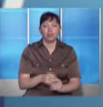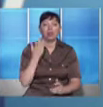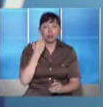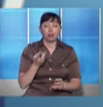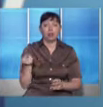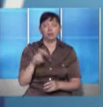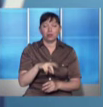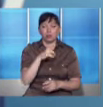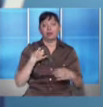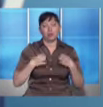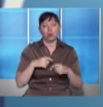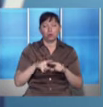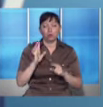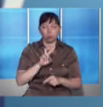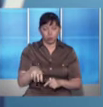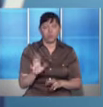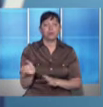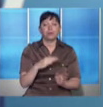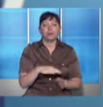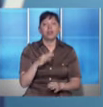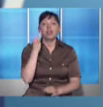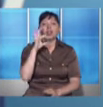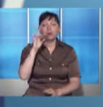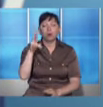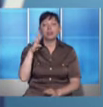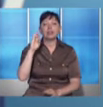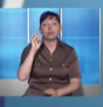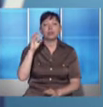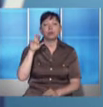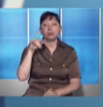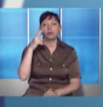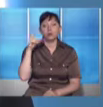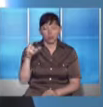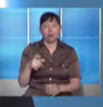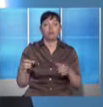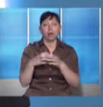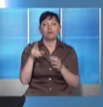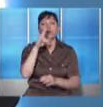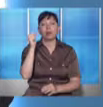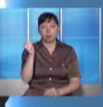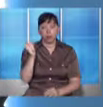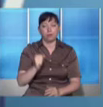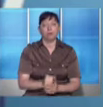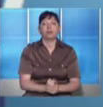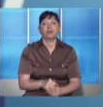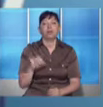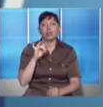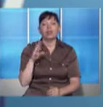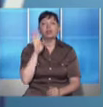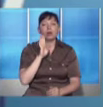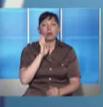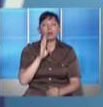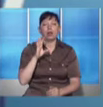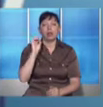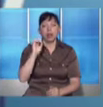când va ajunge. Dați-mi voie să-l salut pe domnul Ion Terguță, candidat Platforma DA. Bună seara și bine ați venit! Bună seara, bine v-am găsit! Și doamna Elena